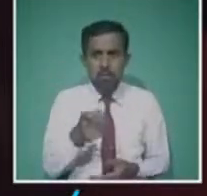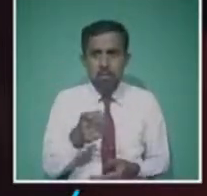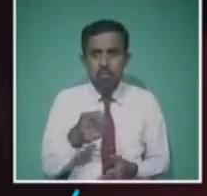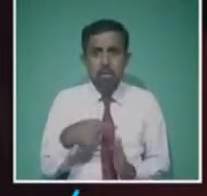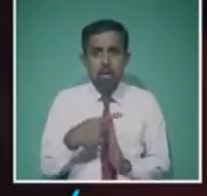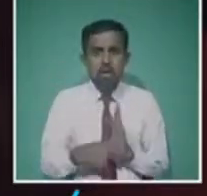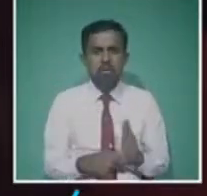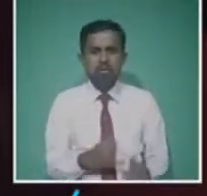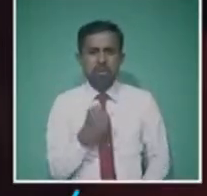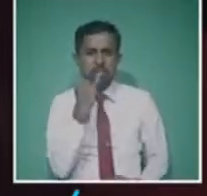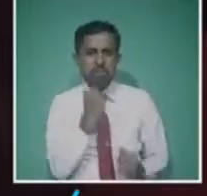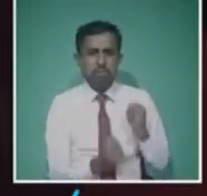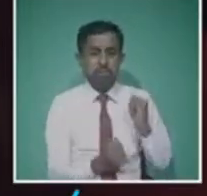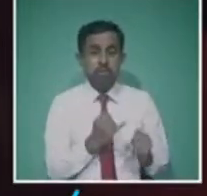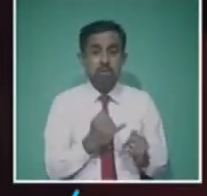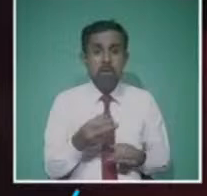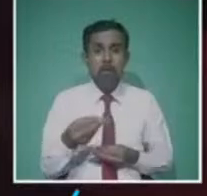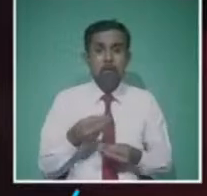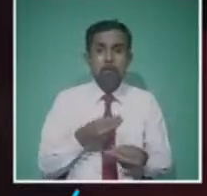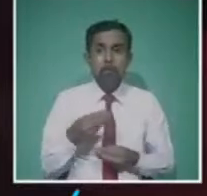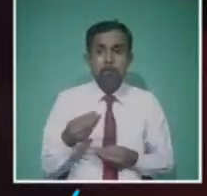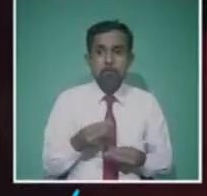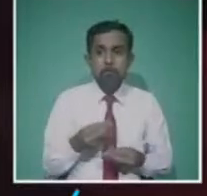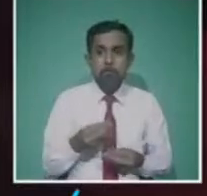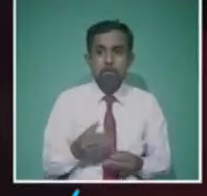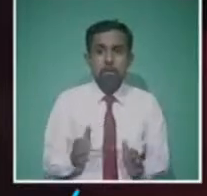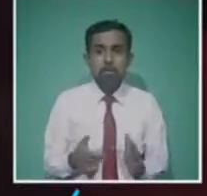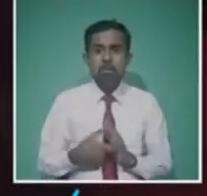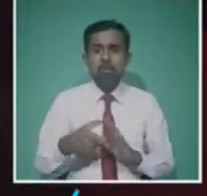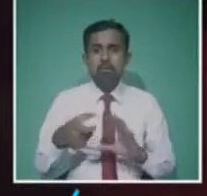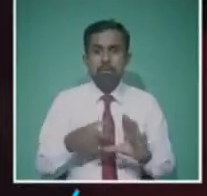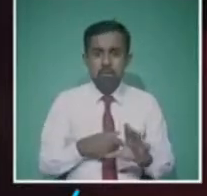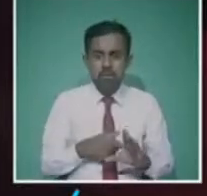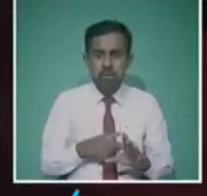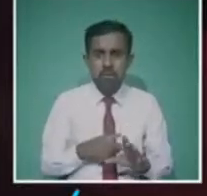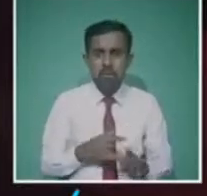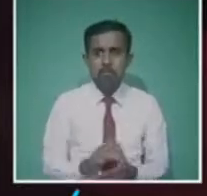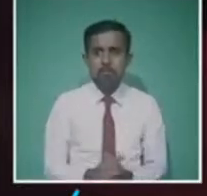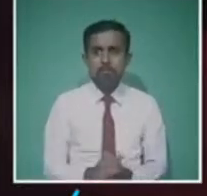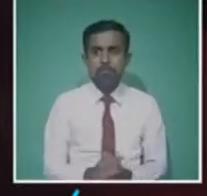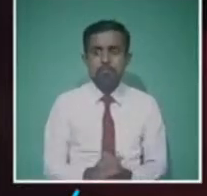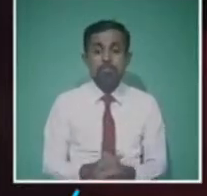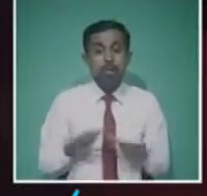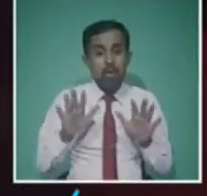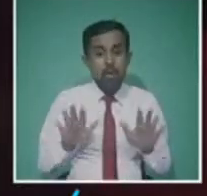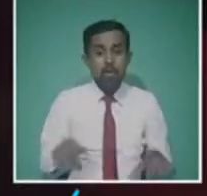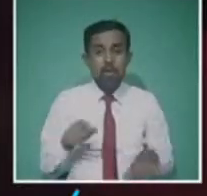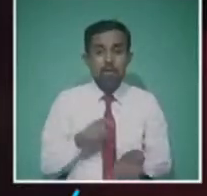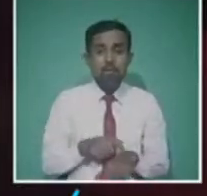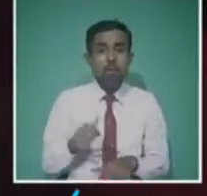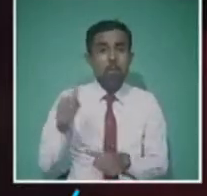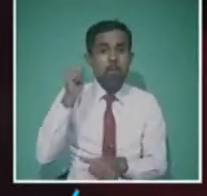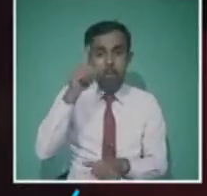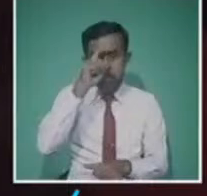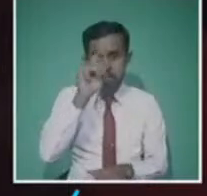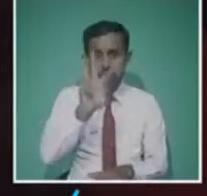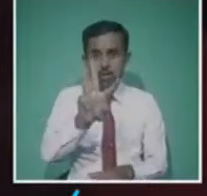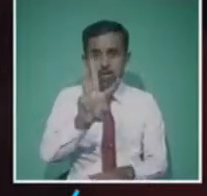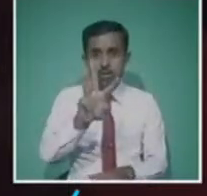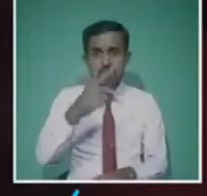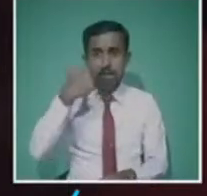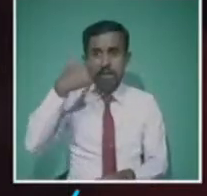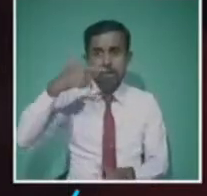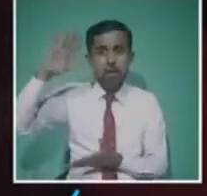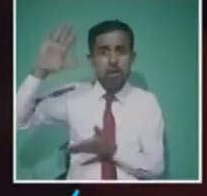මේ රට දූෂිත තත්ත්වෙට මේ දූෂිත ගනුදෙනු කරන තත්ත්වයටපත් කරනවා කියන එක කරන්න උත්සාහ කරනවා කියන නිසා අවසාන වශයෙන් උත් පහුගිය මාස 3 මේ